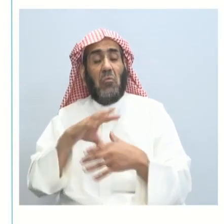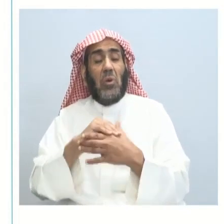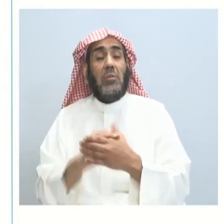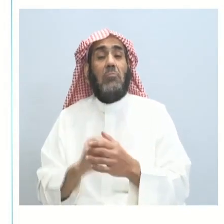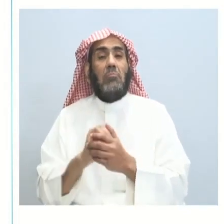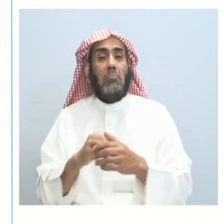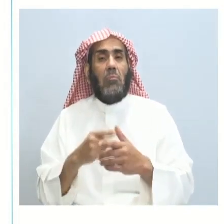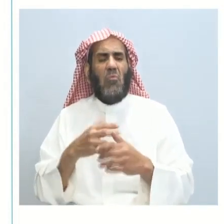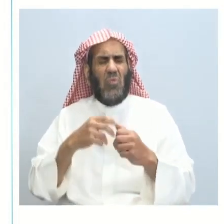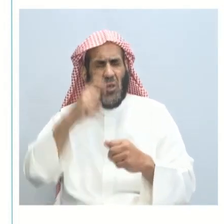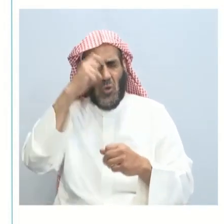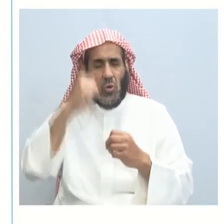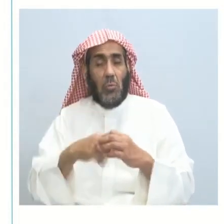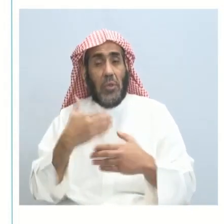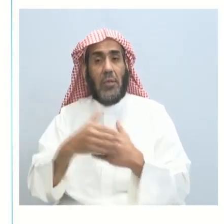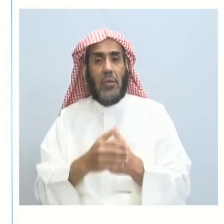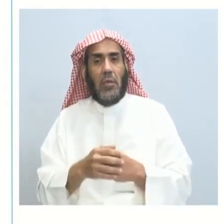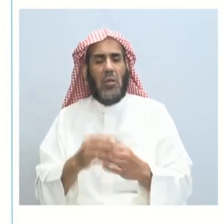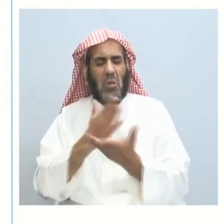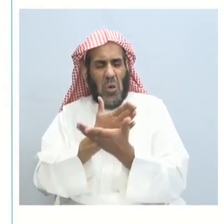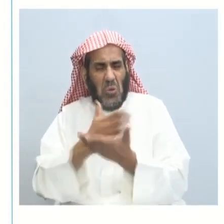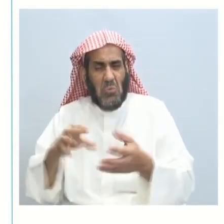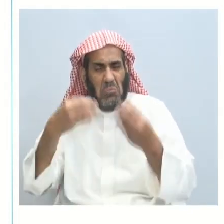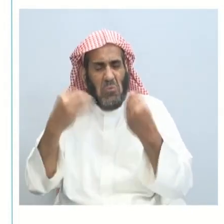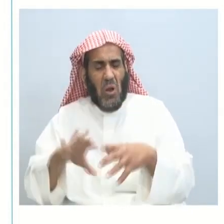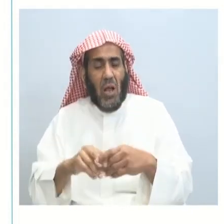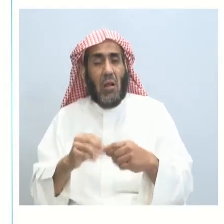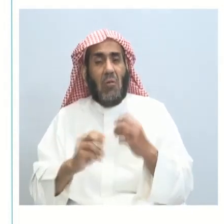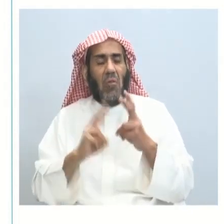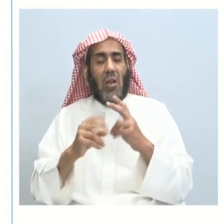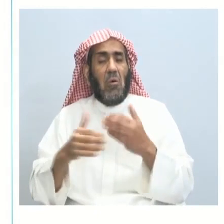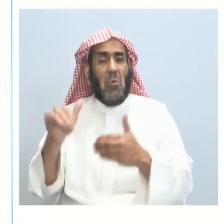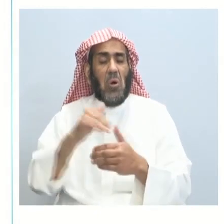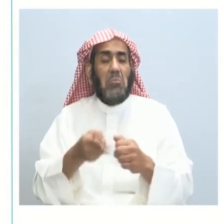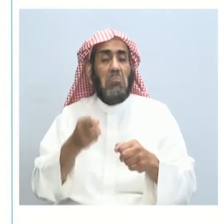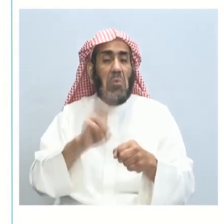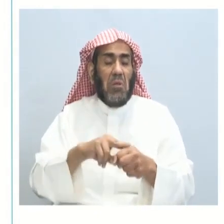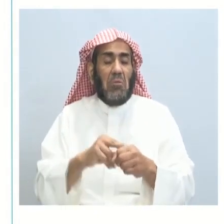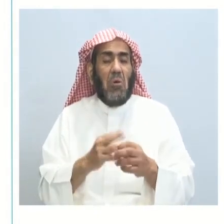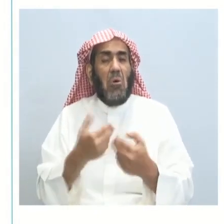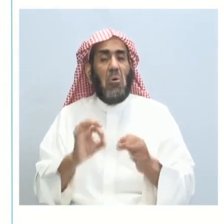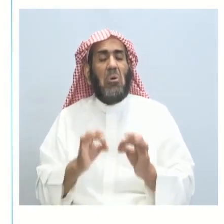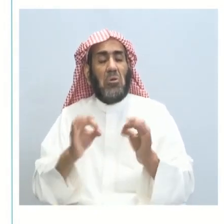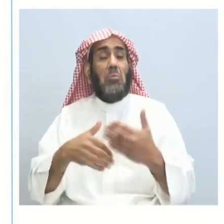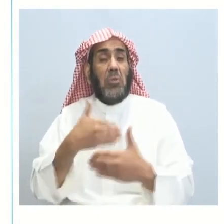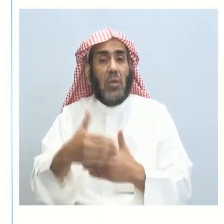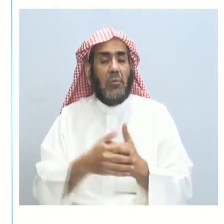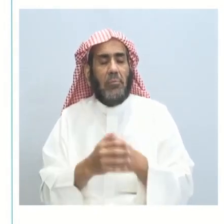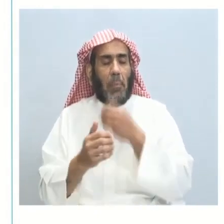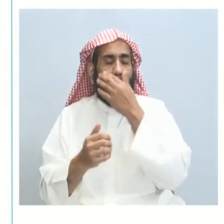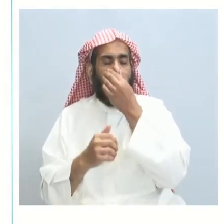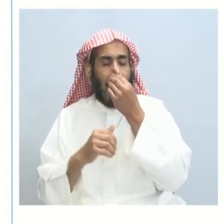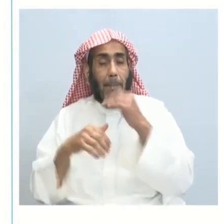الوقت في الجهد وبالتالي قد تلغى الفعاليه واعود واقيمها مره اخرى واجلها وبالتالي اذا